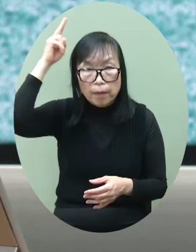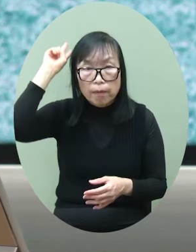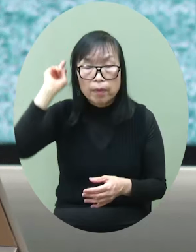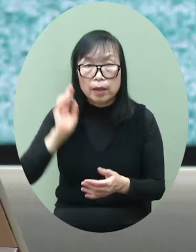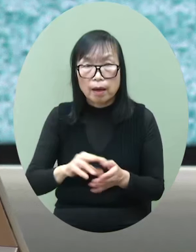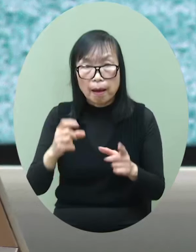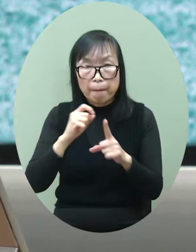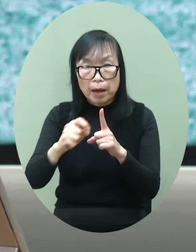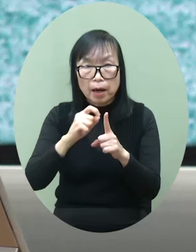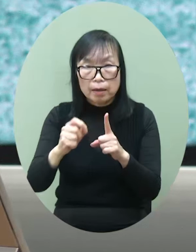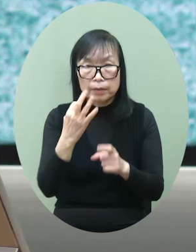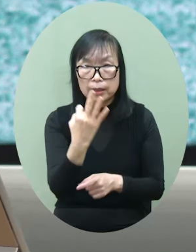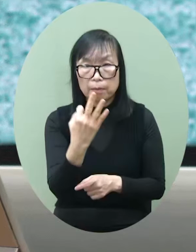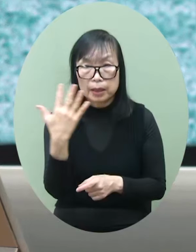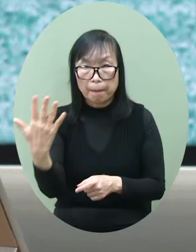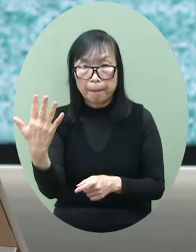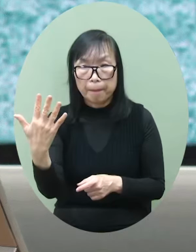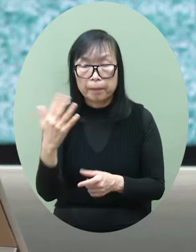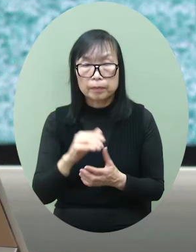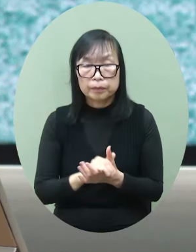巴基斯坦35宗